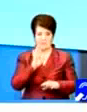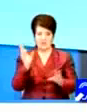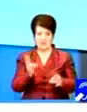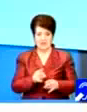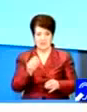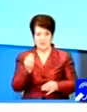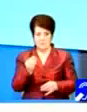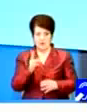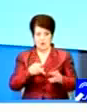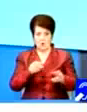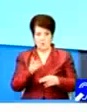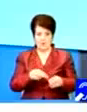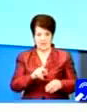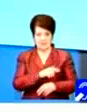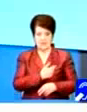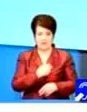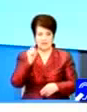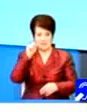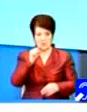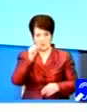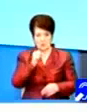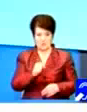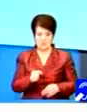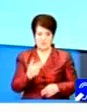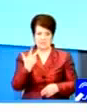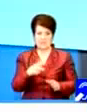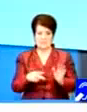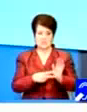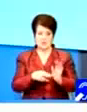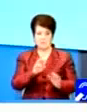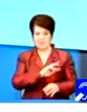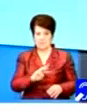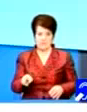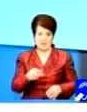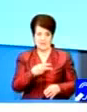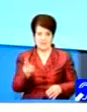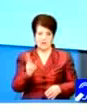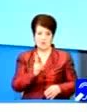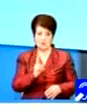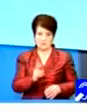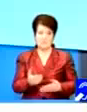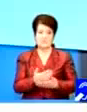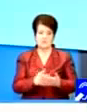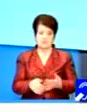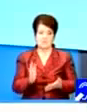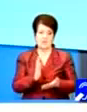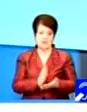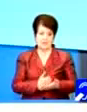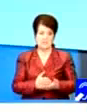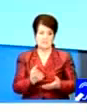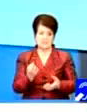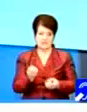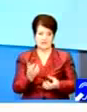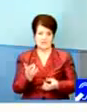imediat de bani pentru operație la o clinică din Turcia. Din cei 37.000 de euro s-au strâns 20.000, dar mai este nevoie de oameni